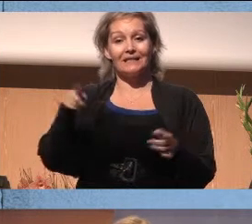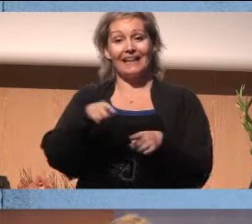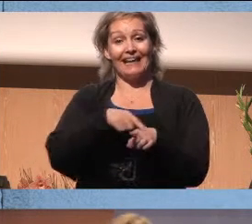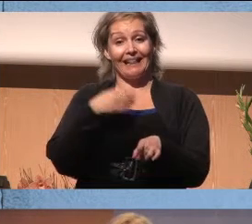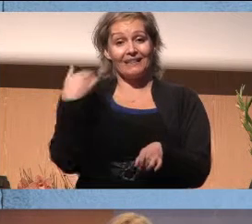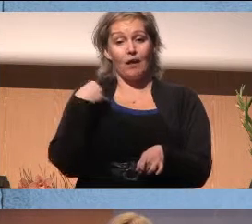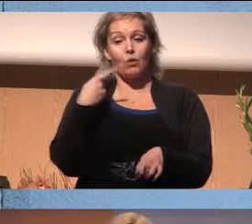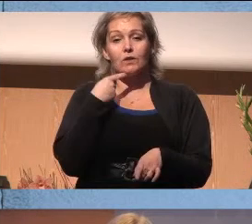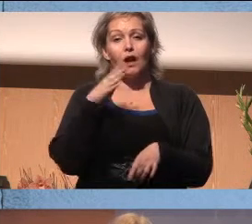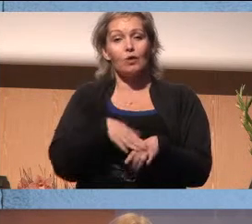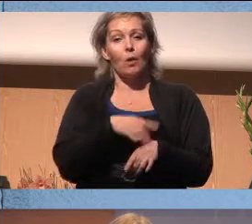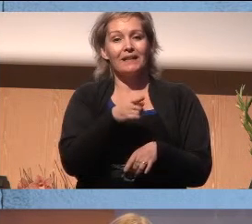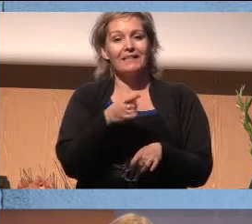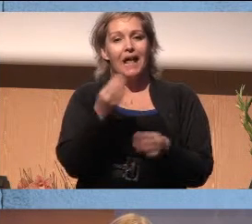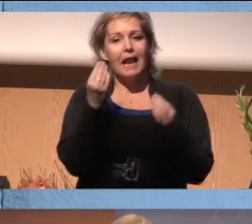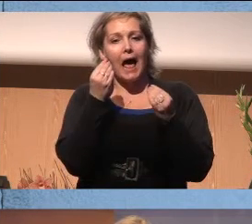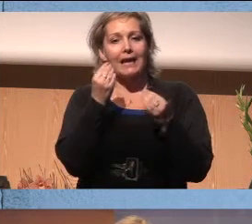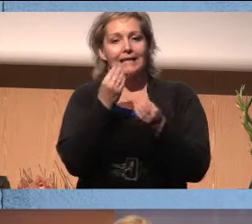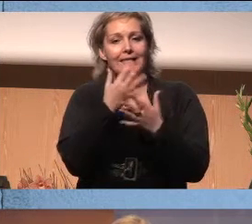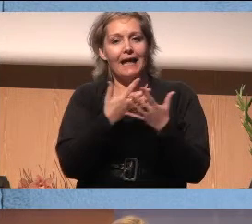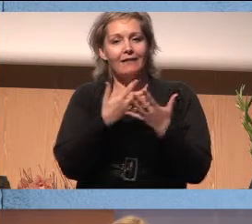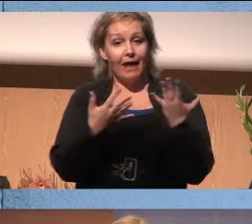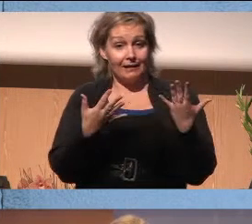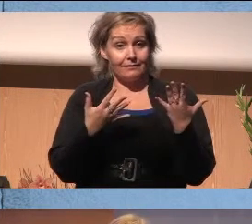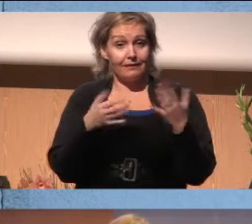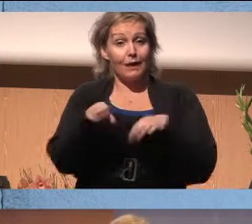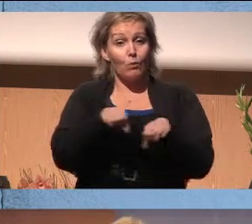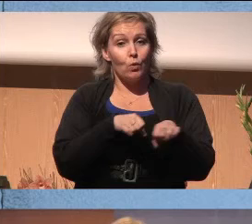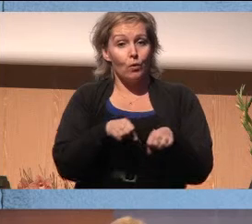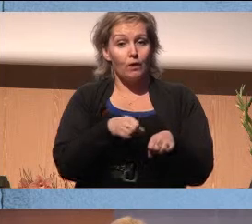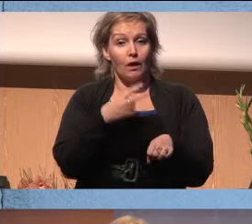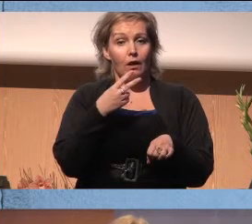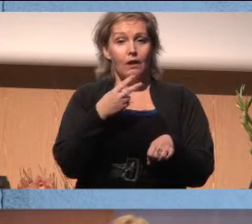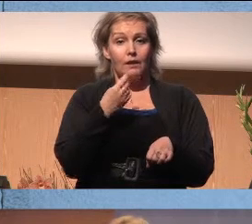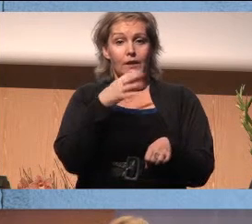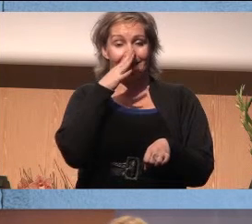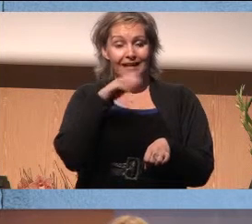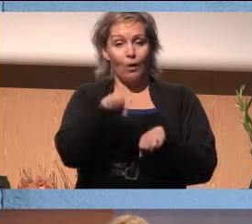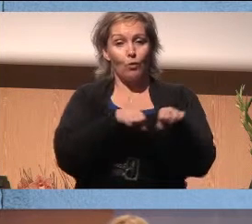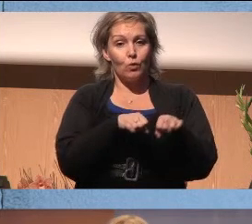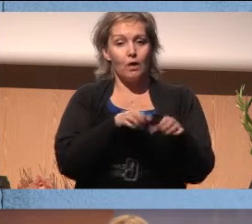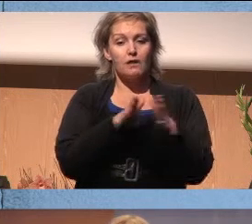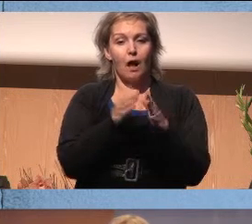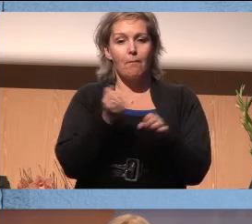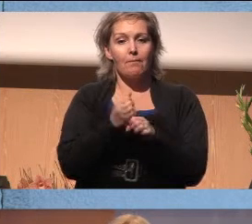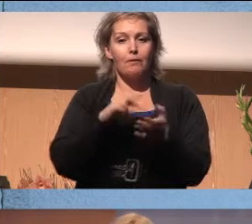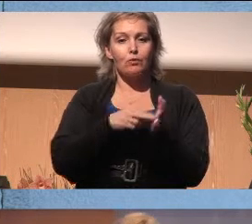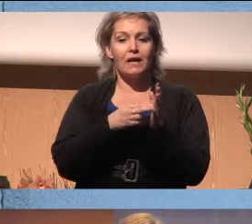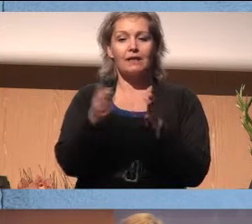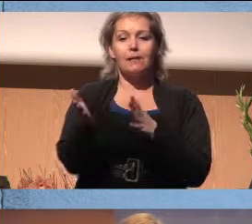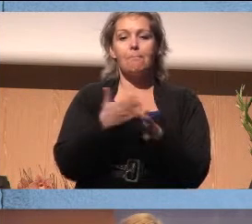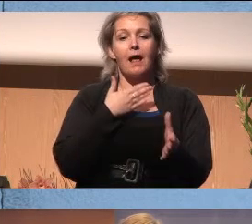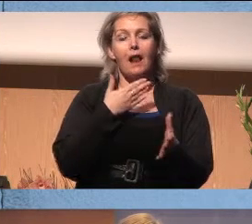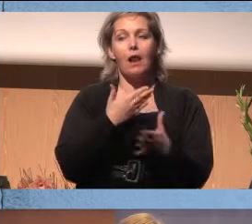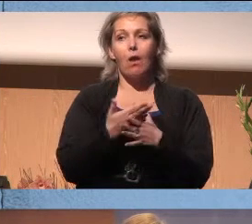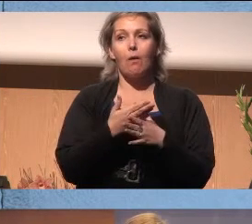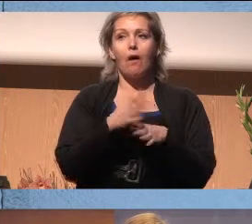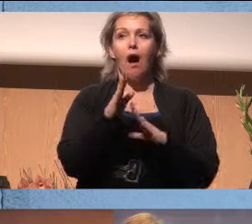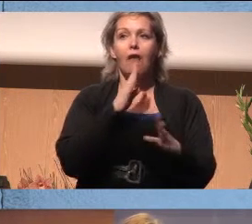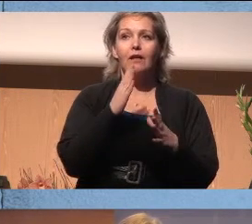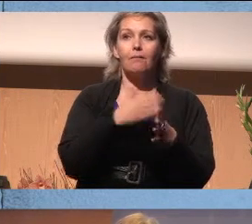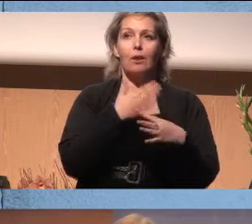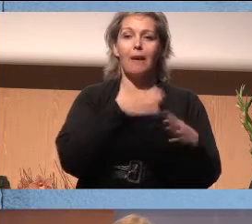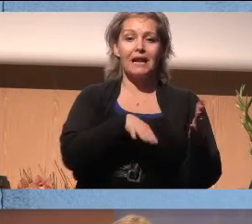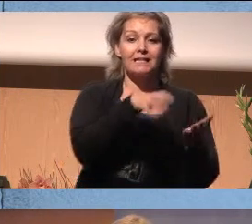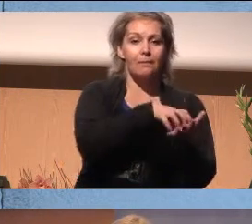stad, hvor hun snakket om disse læringsnettverkene i kommunene. 29 kommuner, samarbeidsprosjekt mellom avtalen